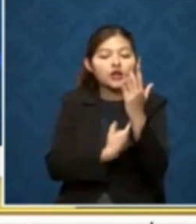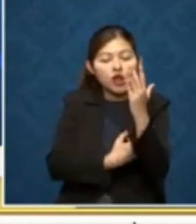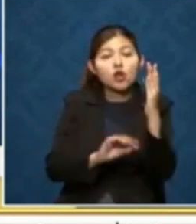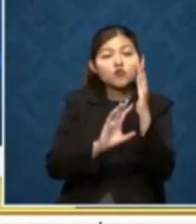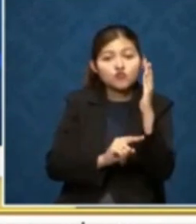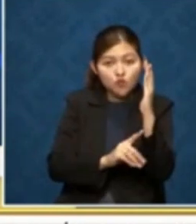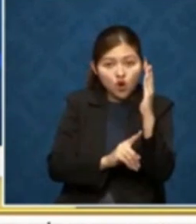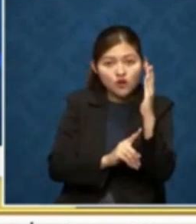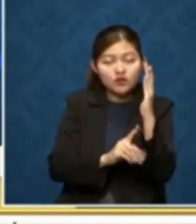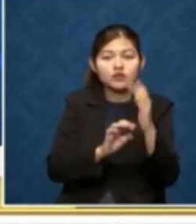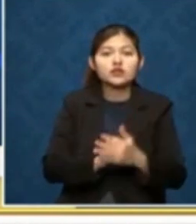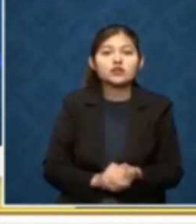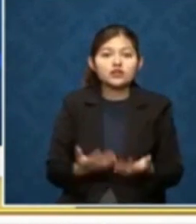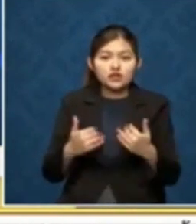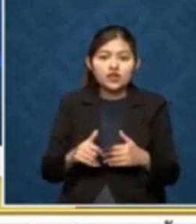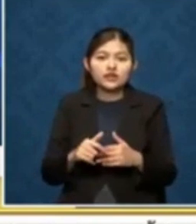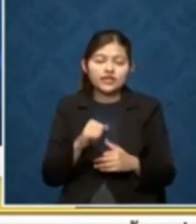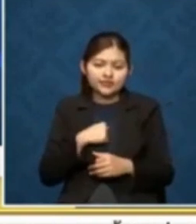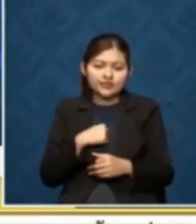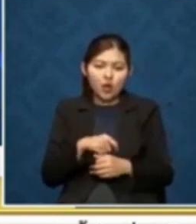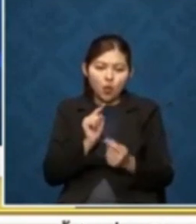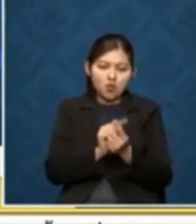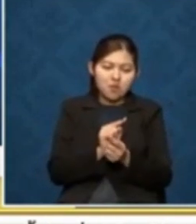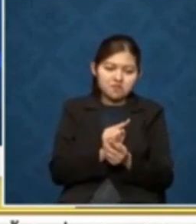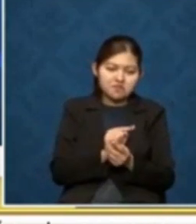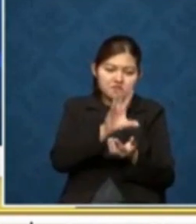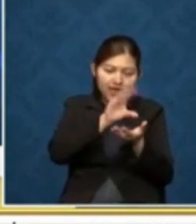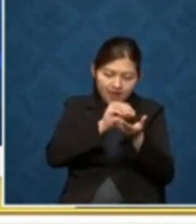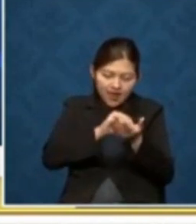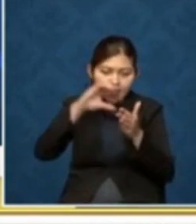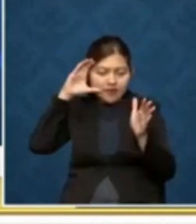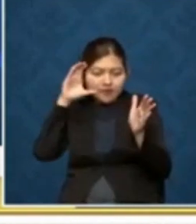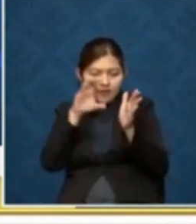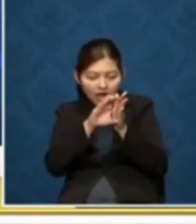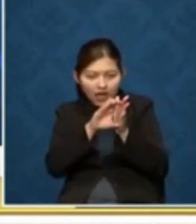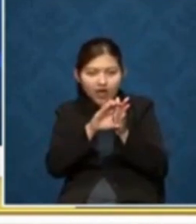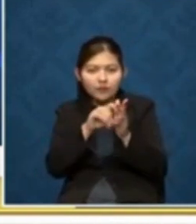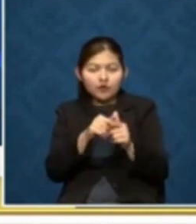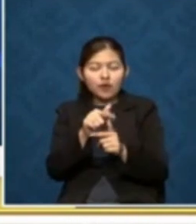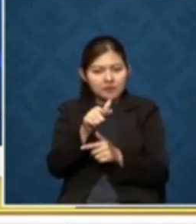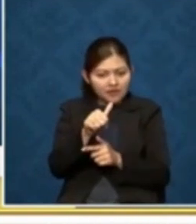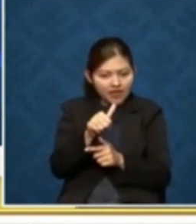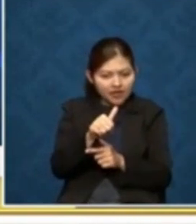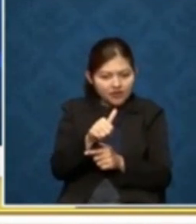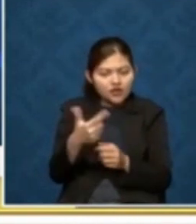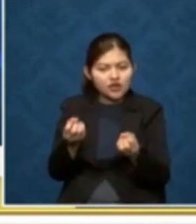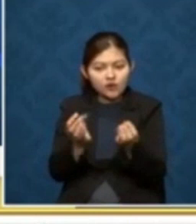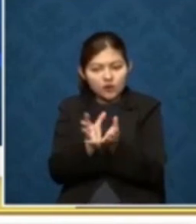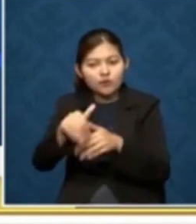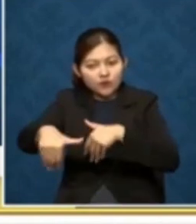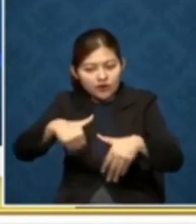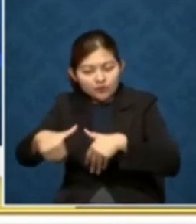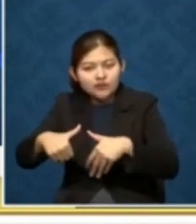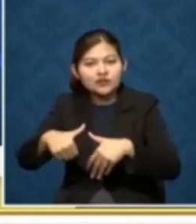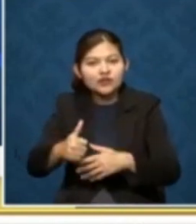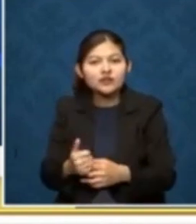รนะคะซึ่งดิฉันได้เห็นหลายๆอย่างเห็นทั้งข้อมูลเห็นรูปภาพแล้วก็เห็นถึงความเป็นไปได้ที่จะเกิดผลกระทบกับประชาชน